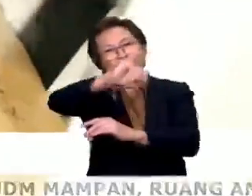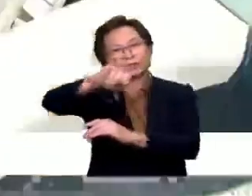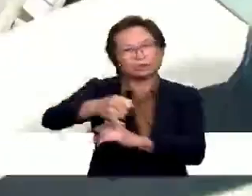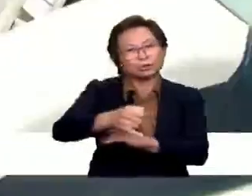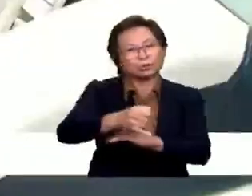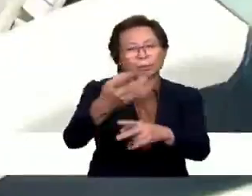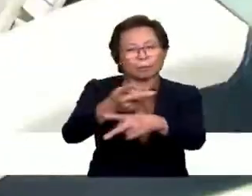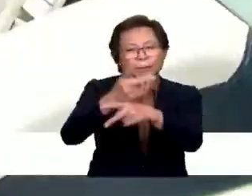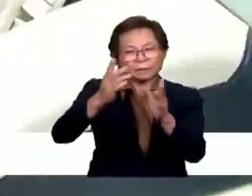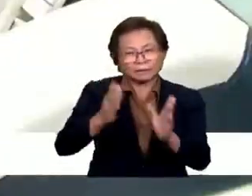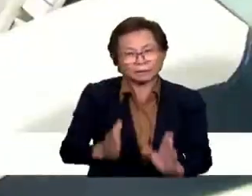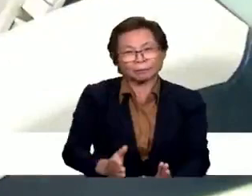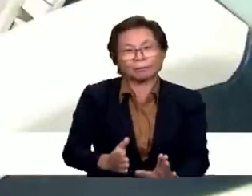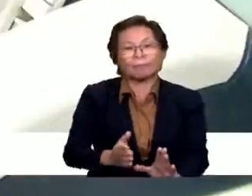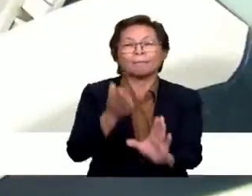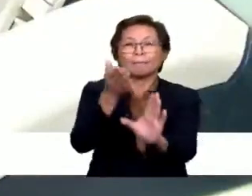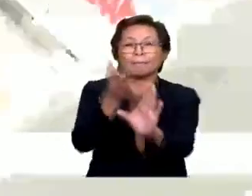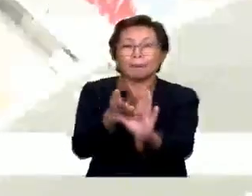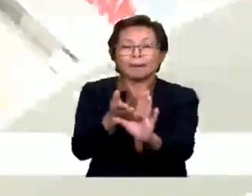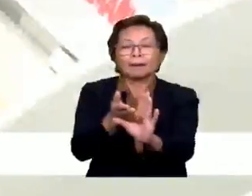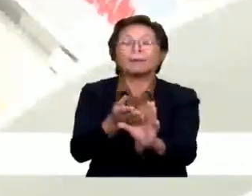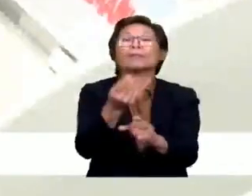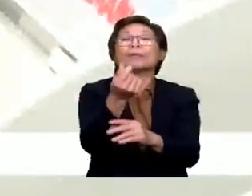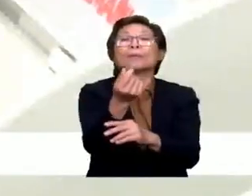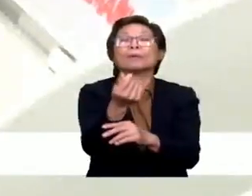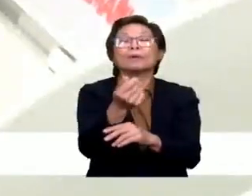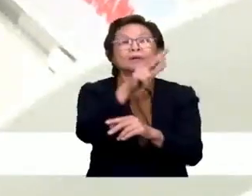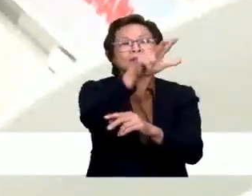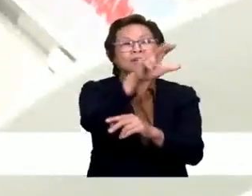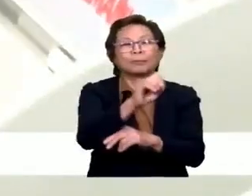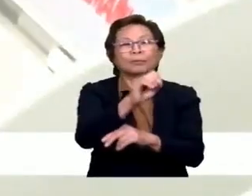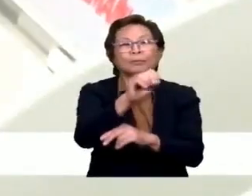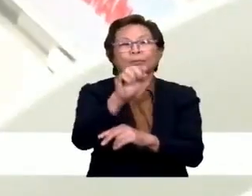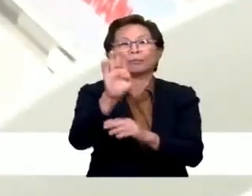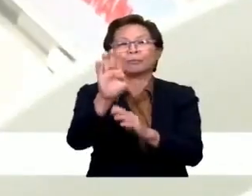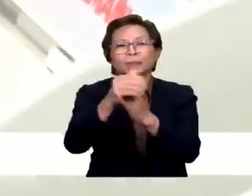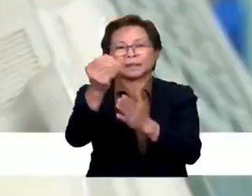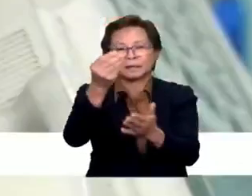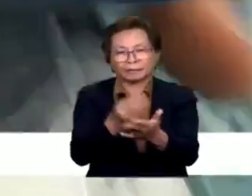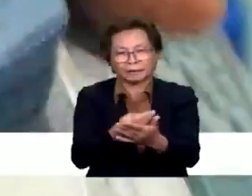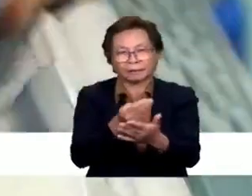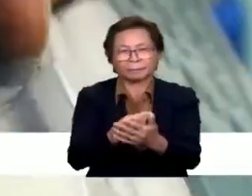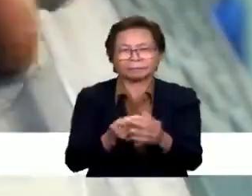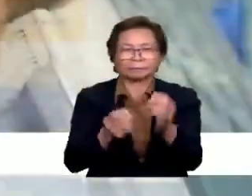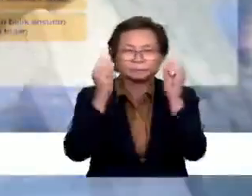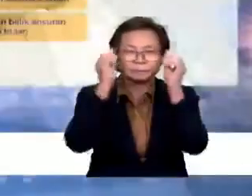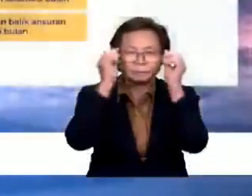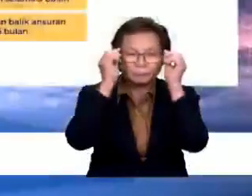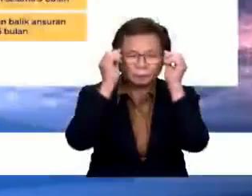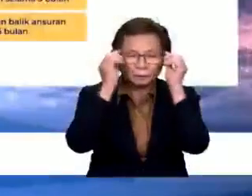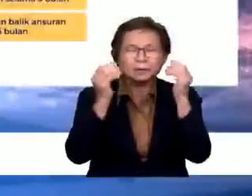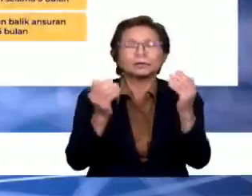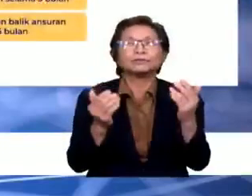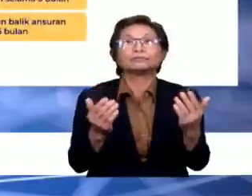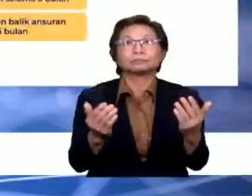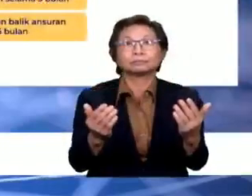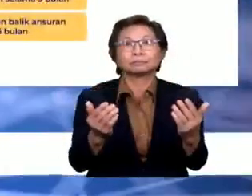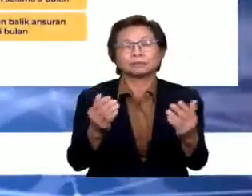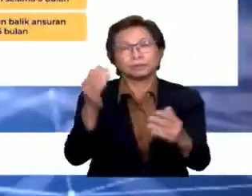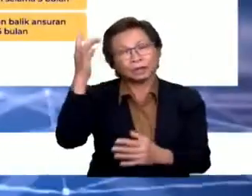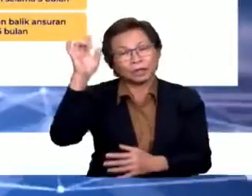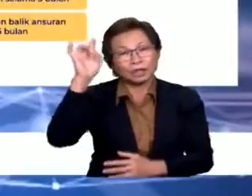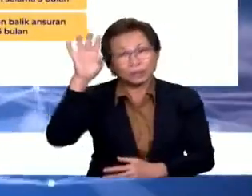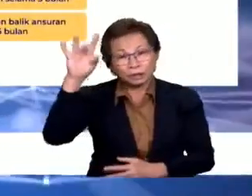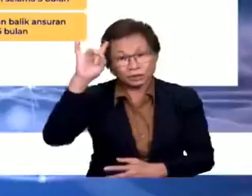juta peminjam dengan nilai sehingga 30 bilion ringgit. InsyaAllah,